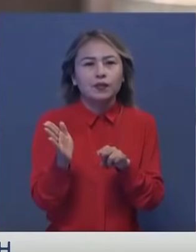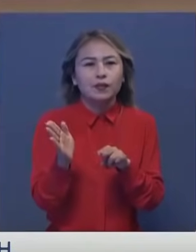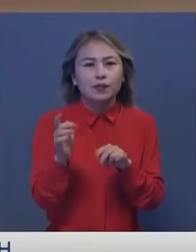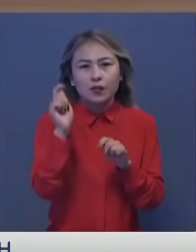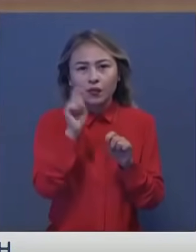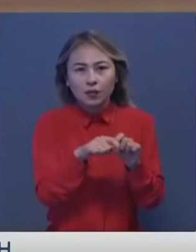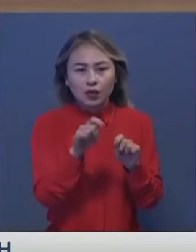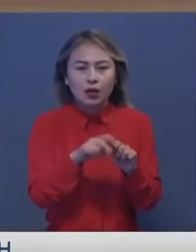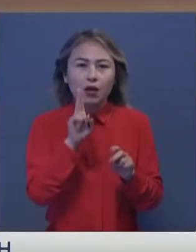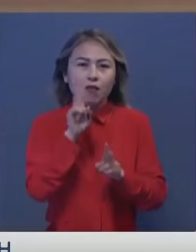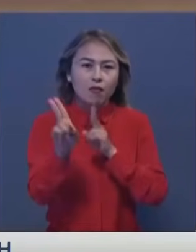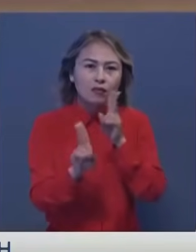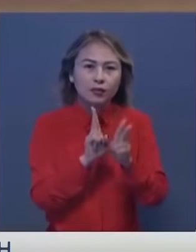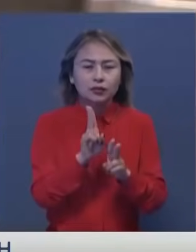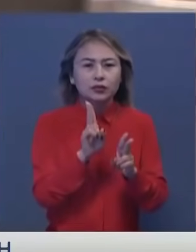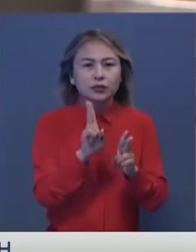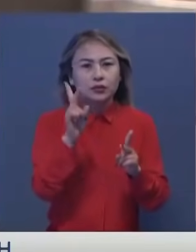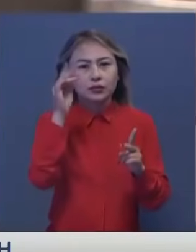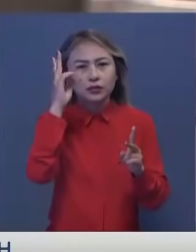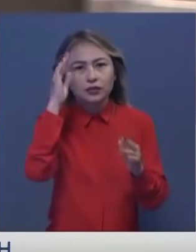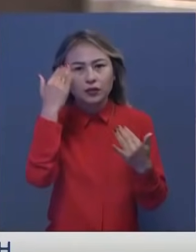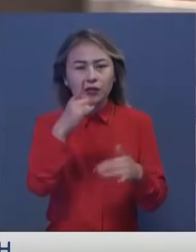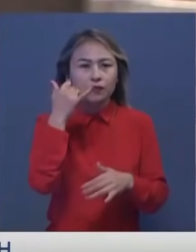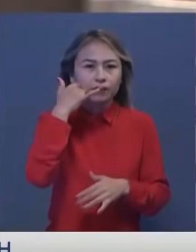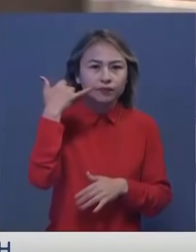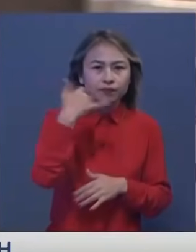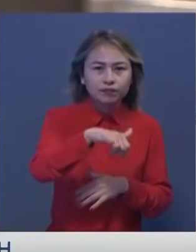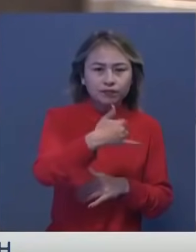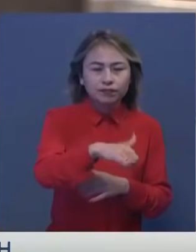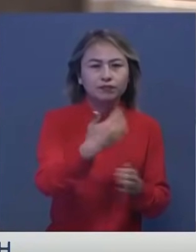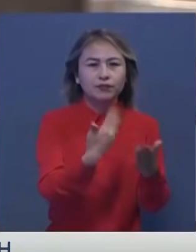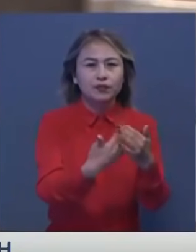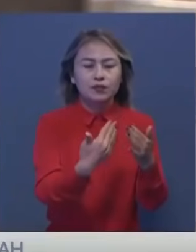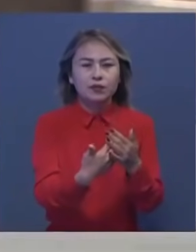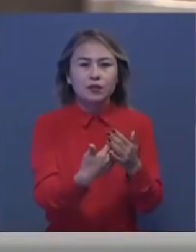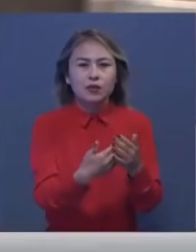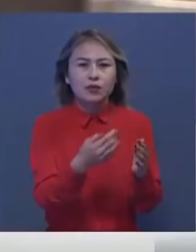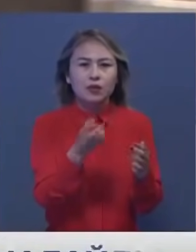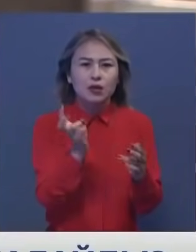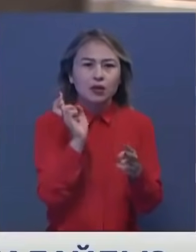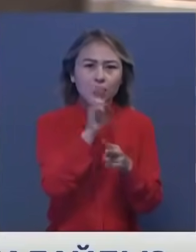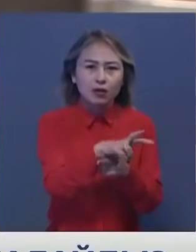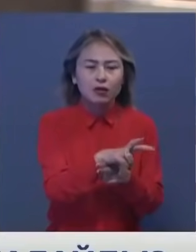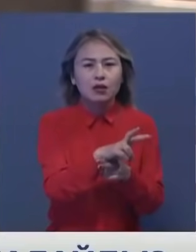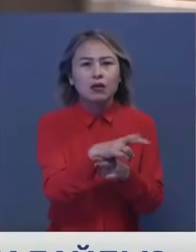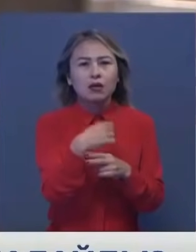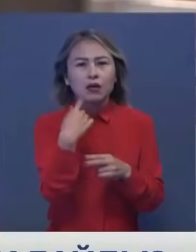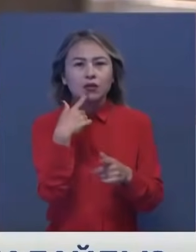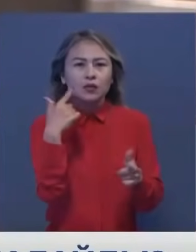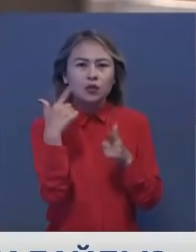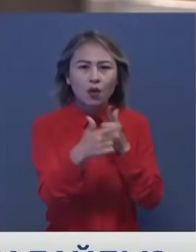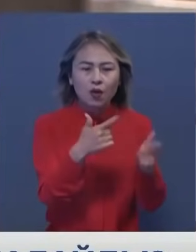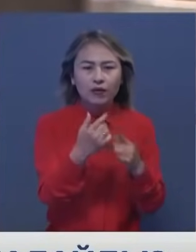жүргізеді. Жәбірленушінің еркінен тыс, оны қоңыраумен, немесе жазбаша, ауызша,